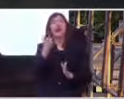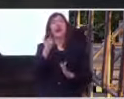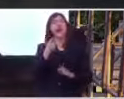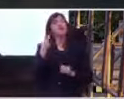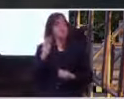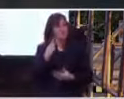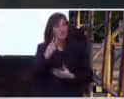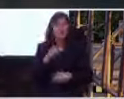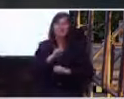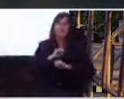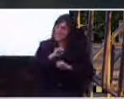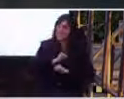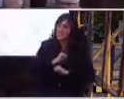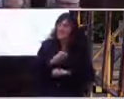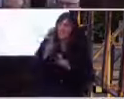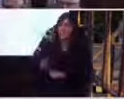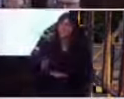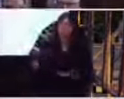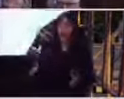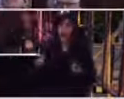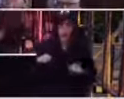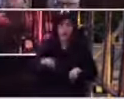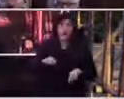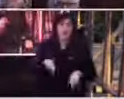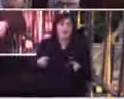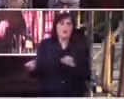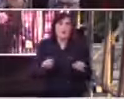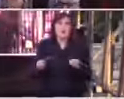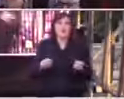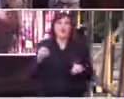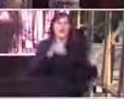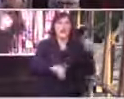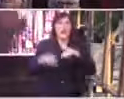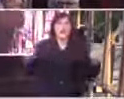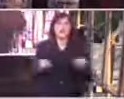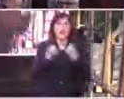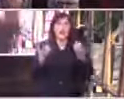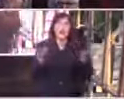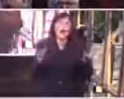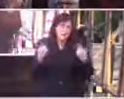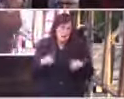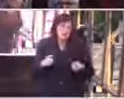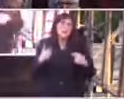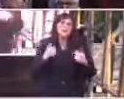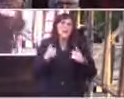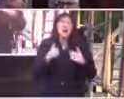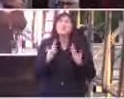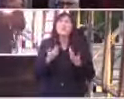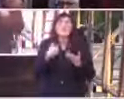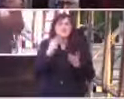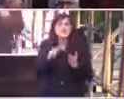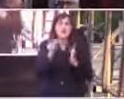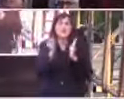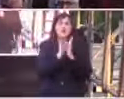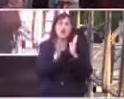si può discutere e litigare su tutto ma noi stiamo sui contenuti e per questo che siamo credibili